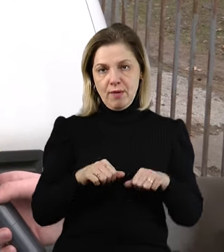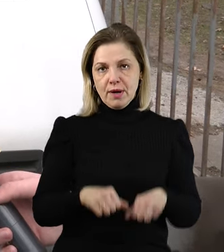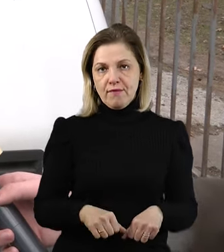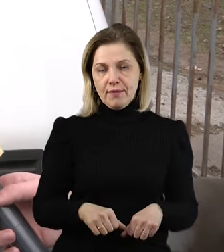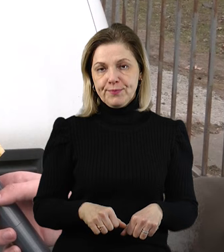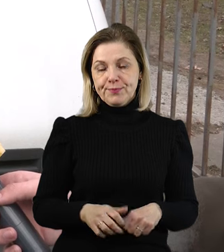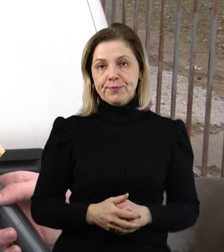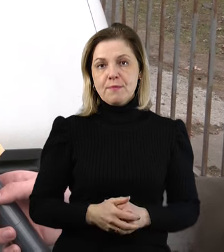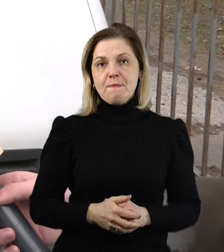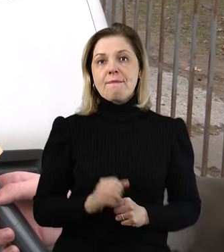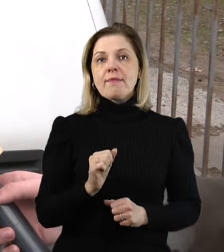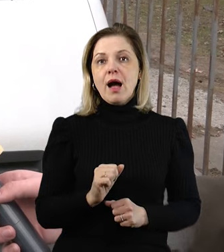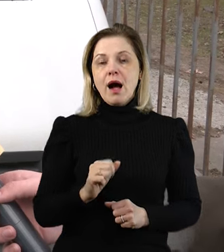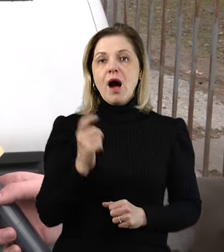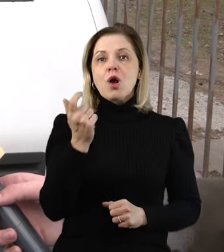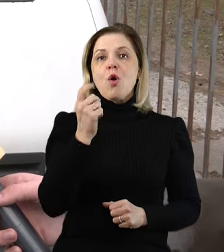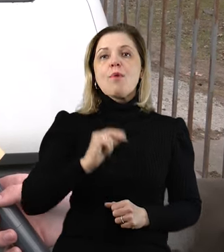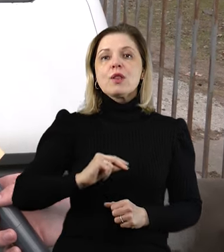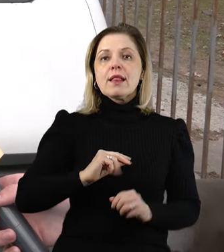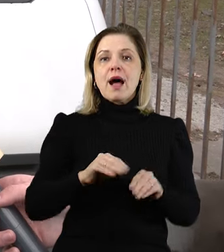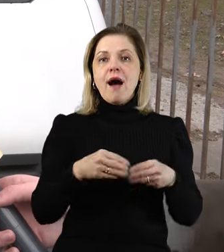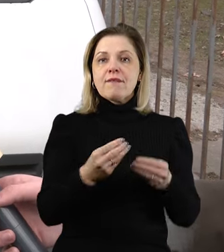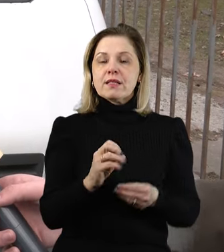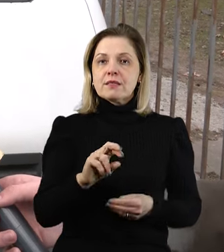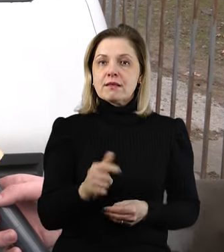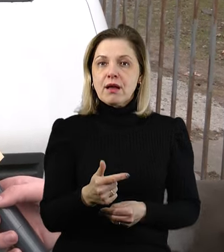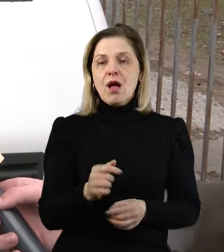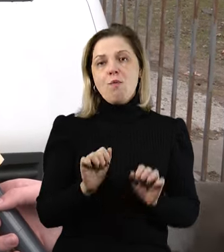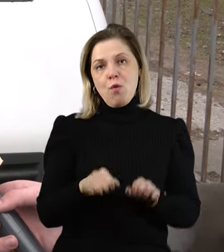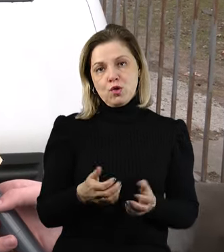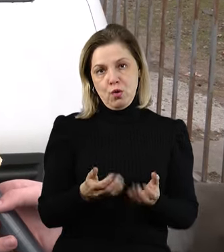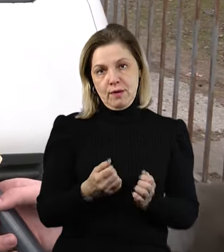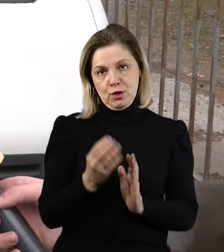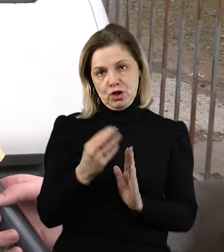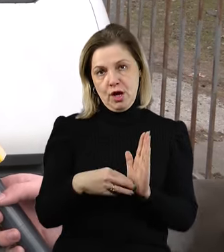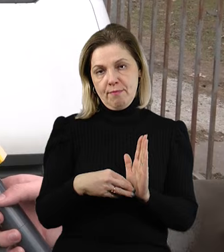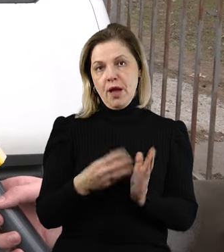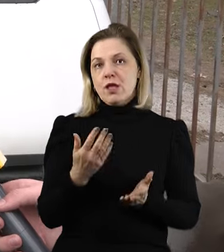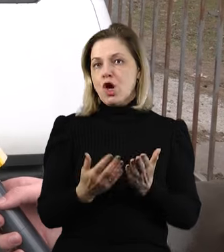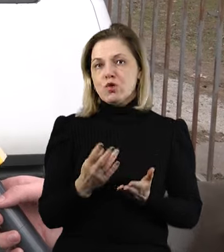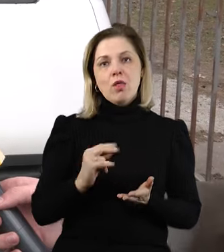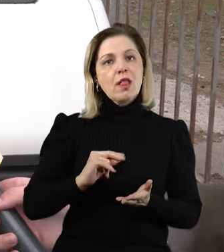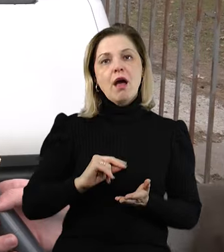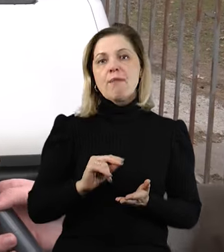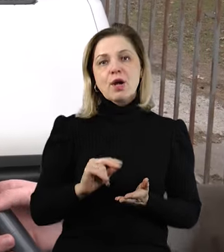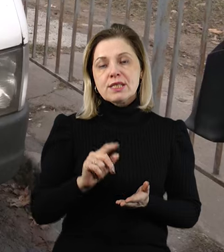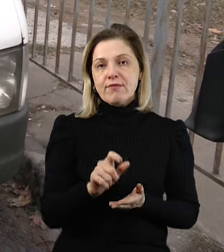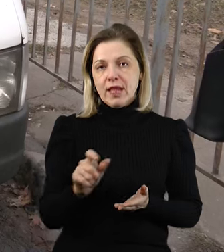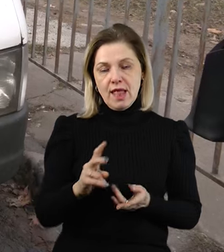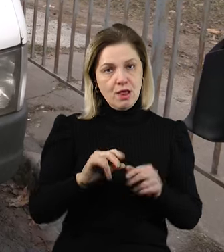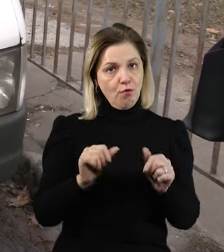права. А сам роботодавець може отримати штраф при неоформлених